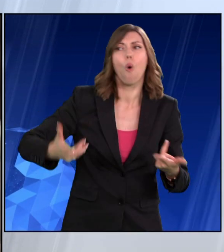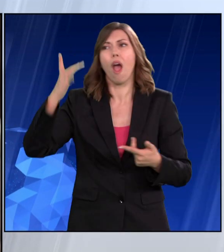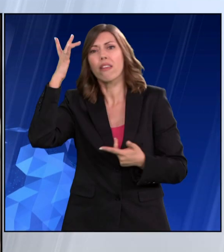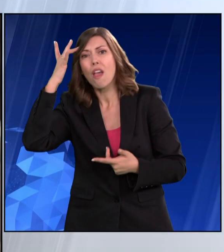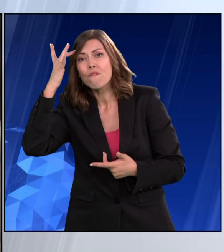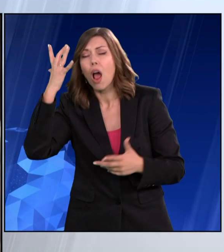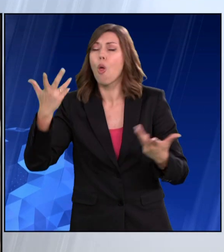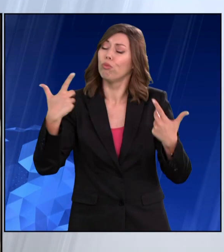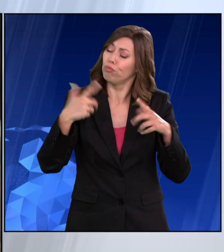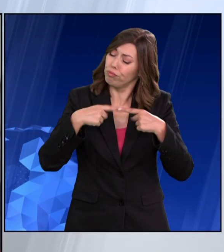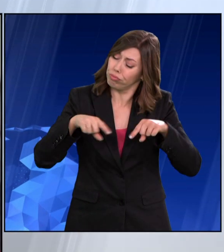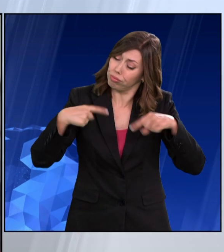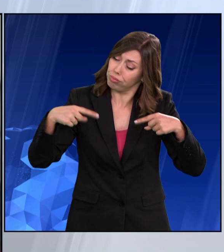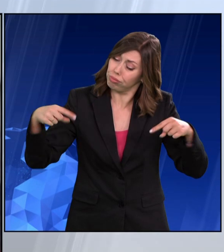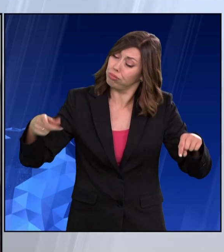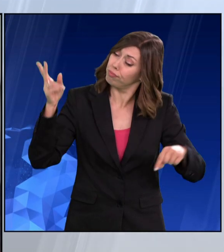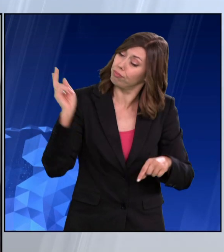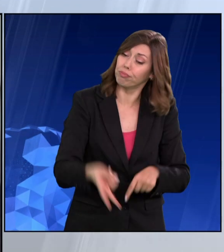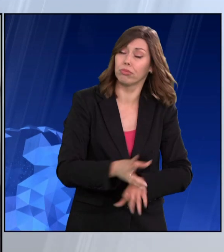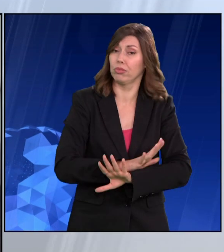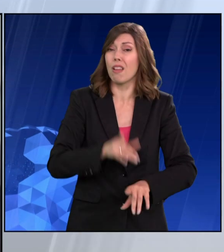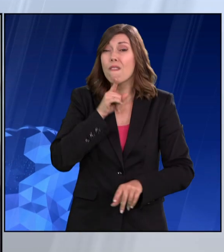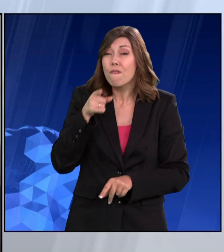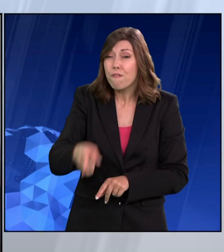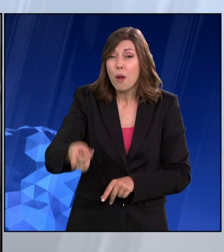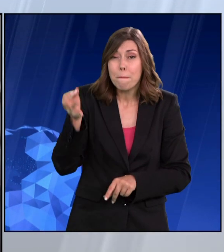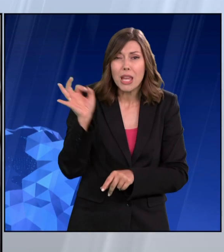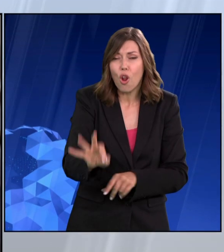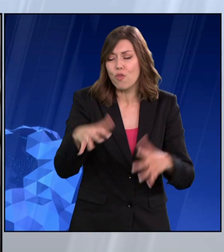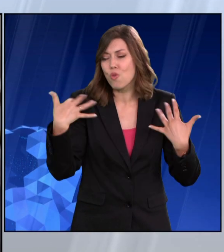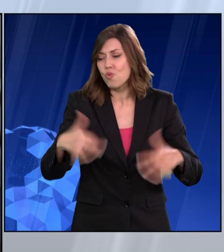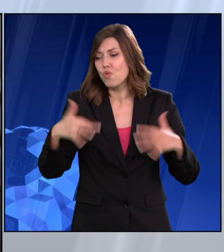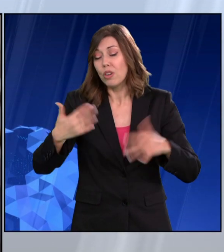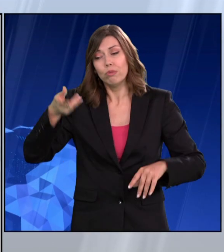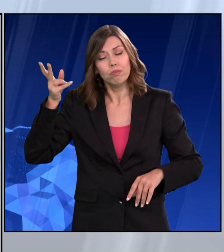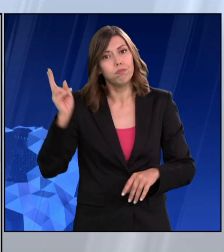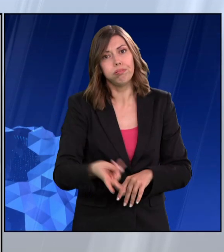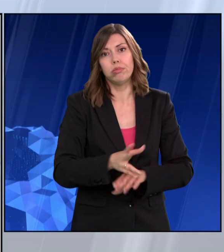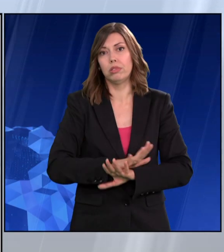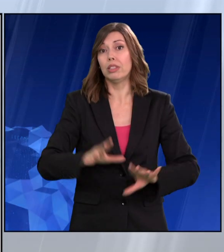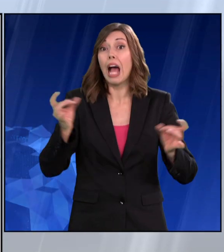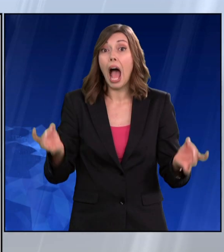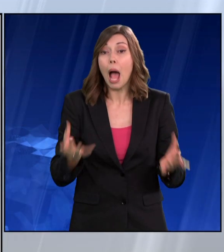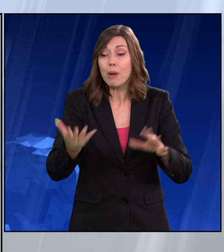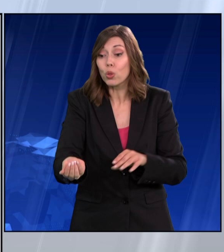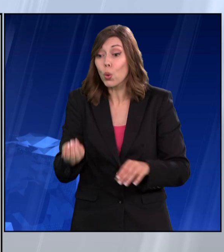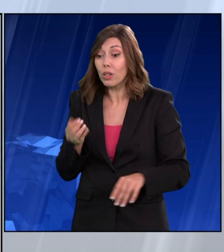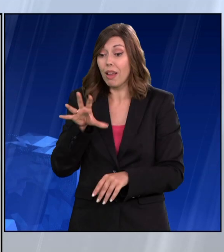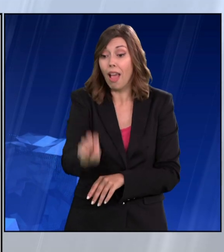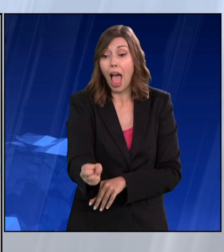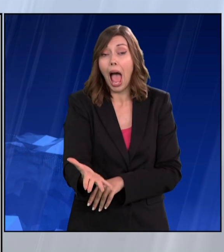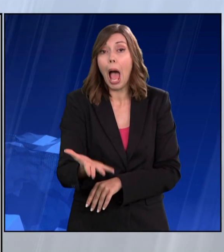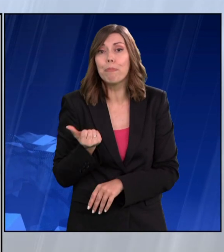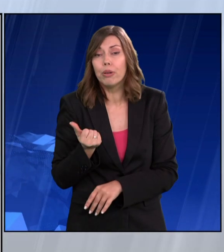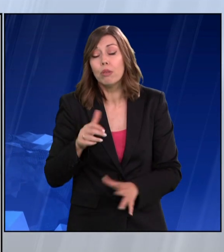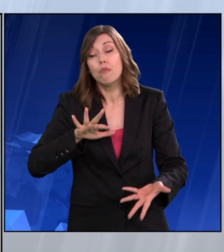κάνει μηνυκίτιδα. Είναι ένα ύπουλο μικρόβιο, το οποίο, αν δεν αντιμετωπιστεί εγκαίρως, μπορεί να δημιουργήσει πολύ σοβαρά προβλήματα και να απειληθεί και η